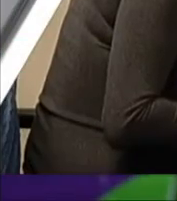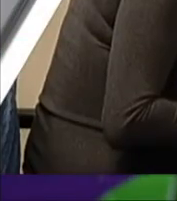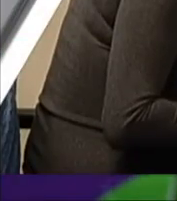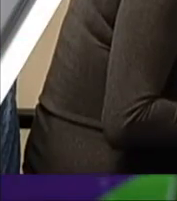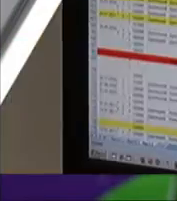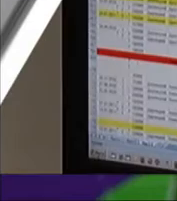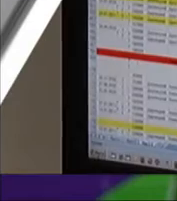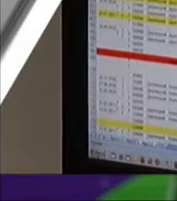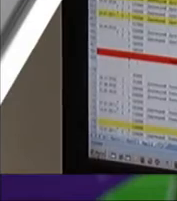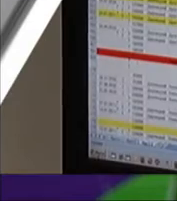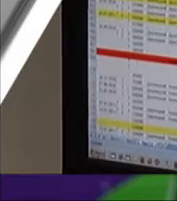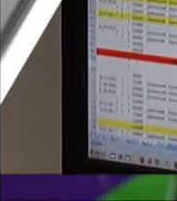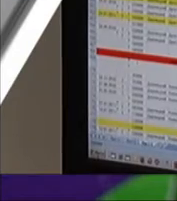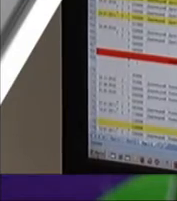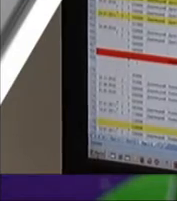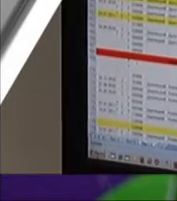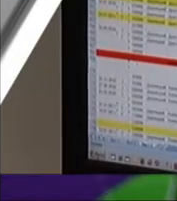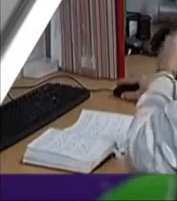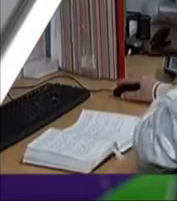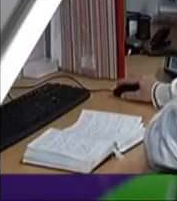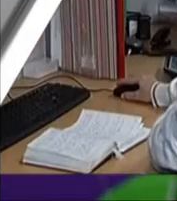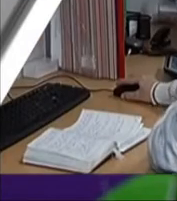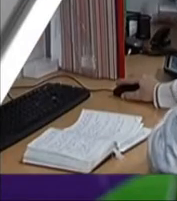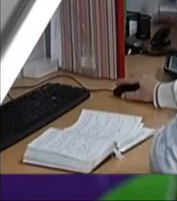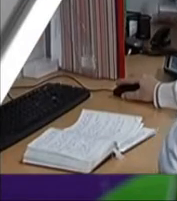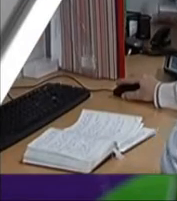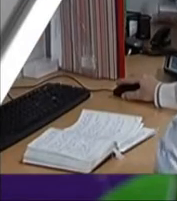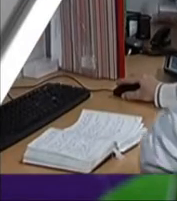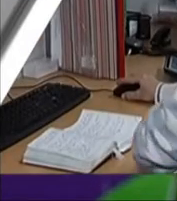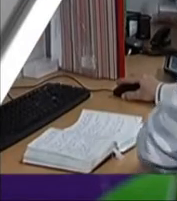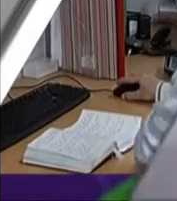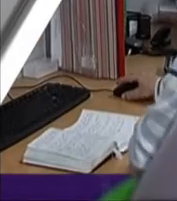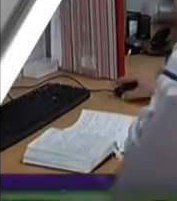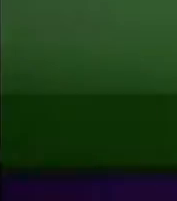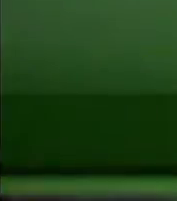Реєстрація по-новому. Що змінили у законодавстві і як діятиме нововведення?